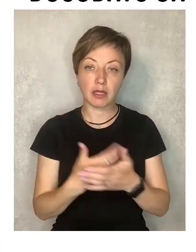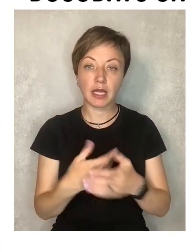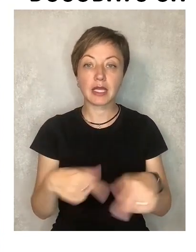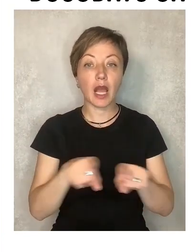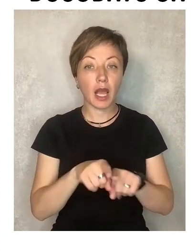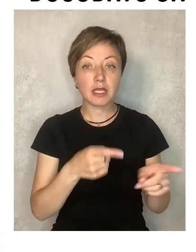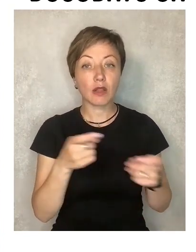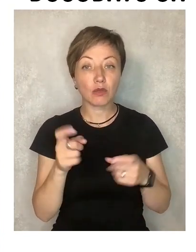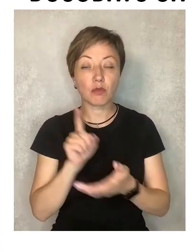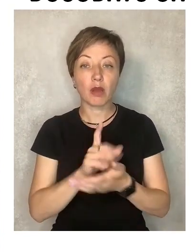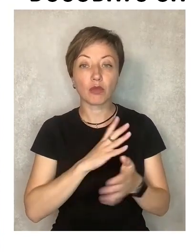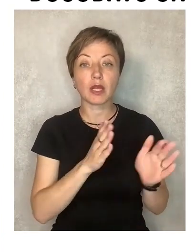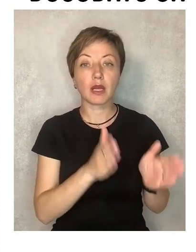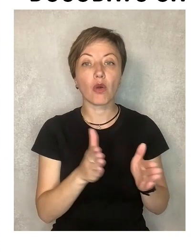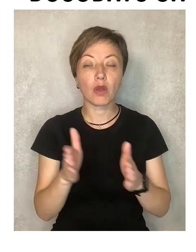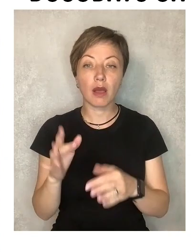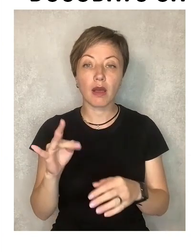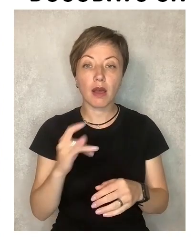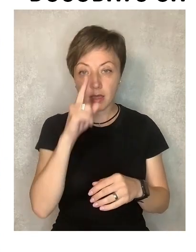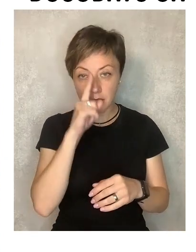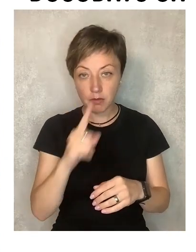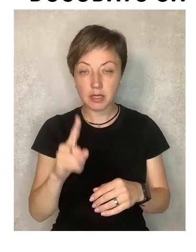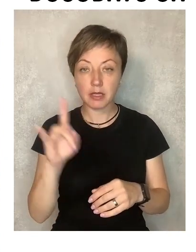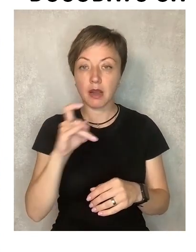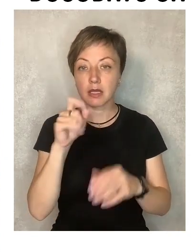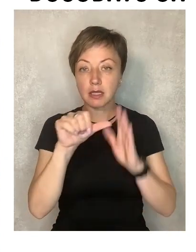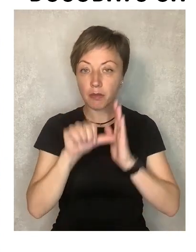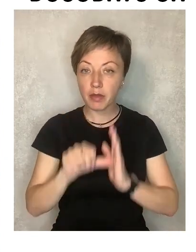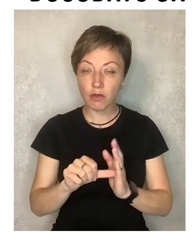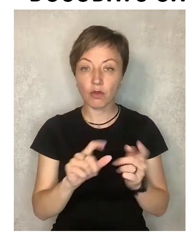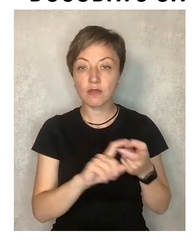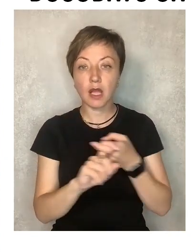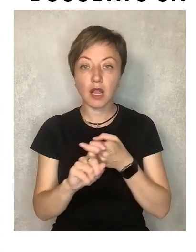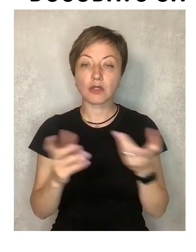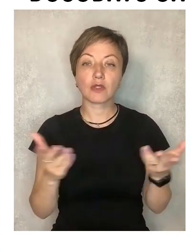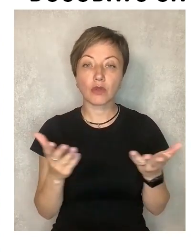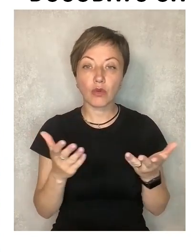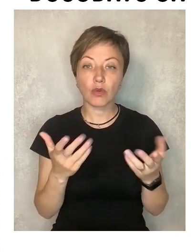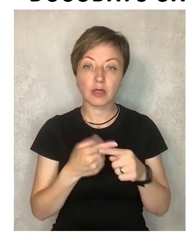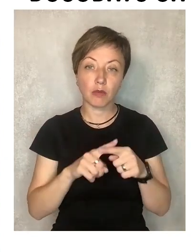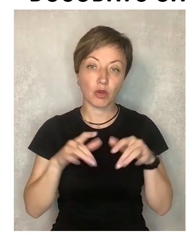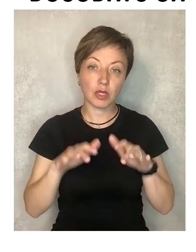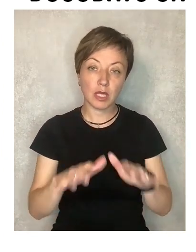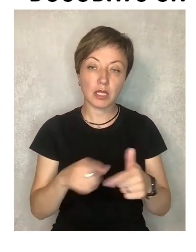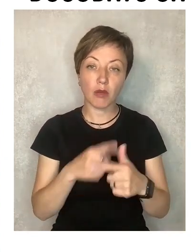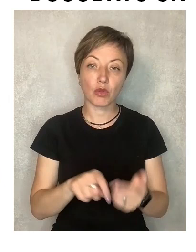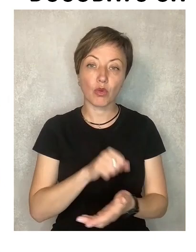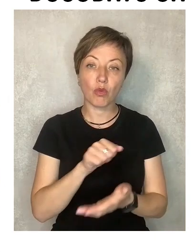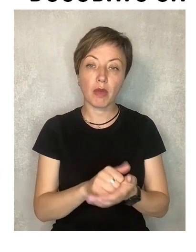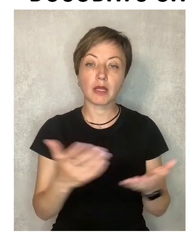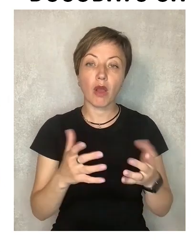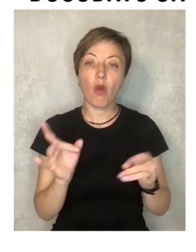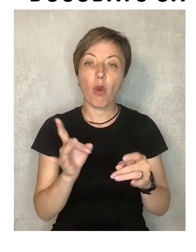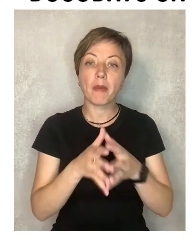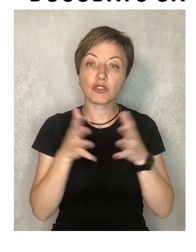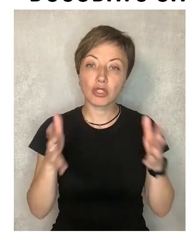має бути регулярне, там раз на місяць, раз на півроку, в залежності від того, там який це процес або документ, якого масштабу, чи це